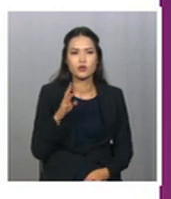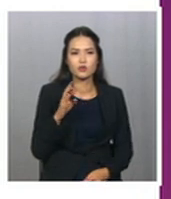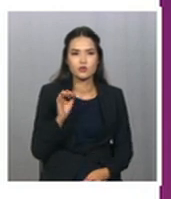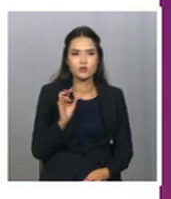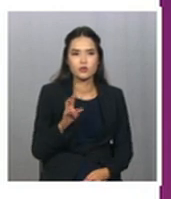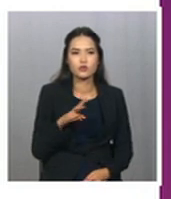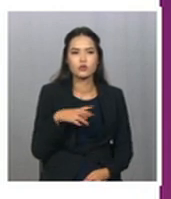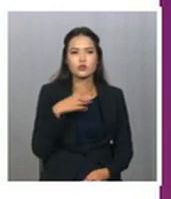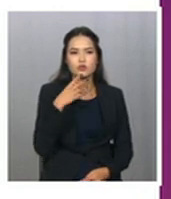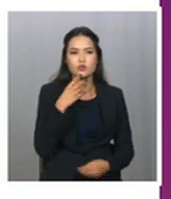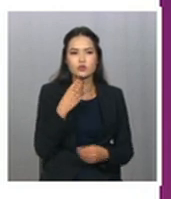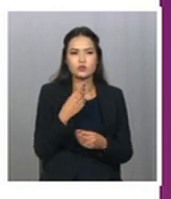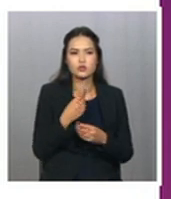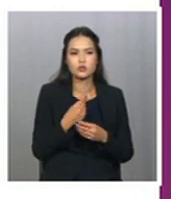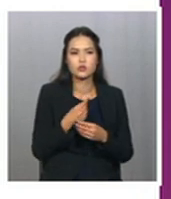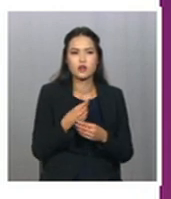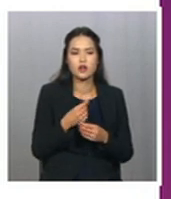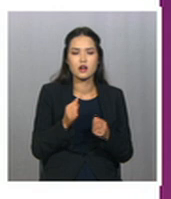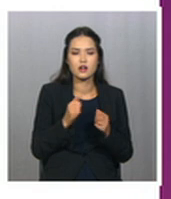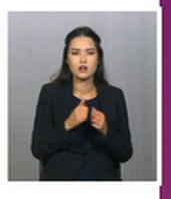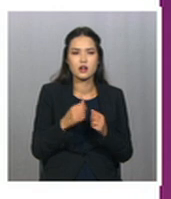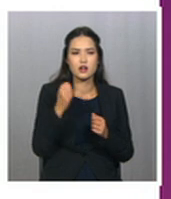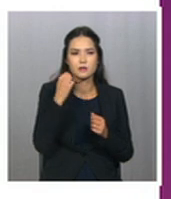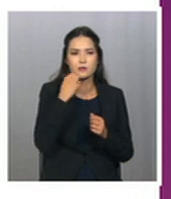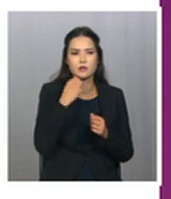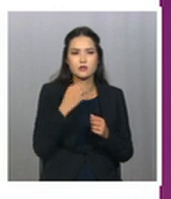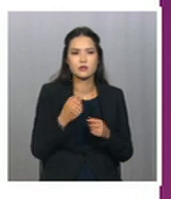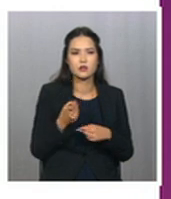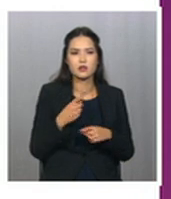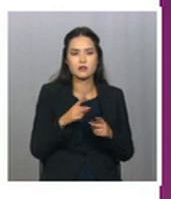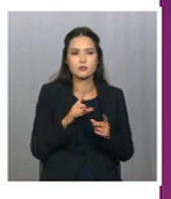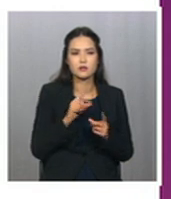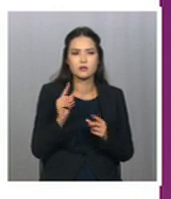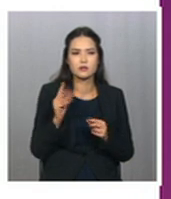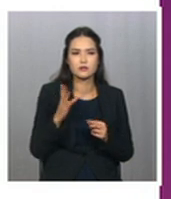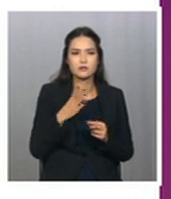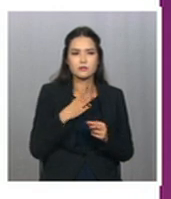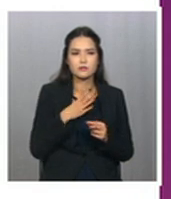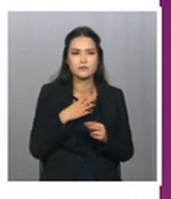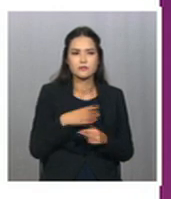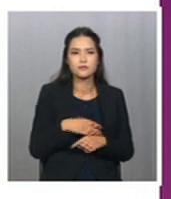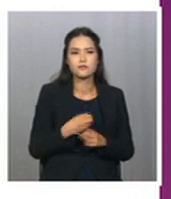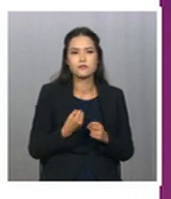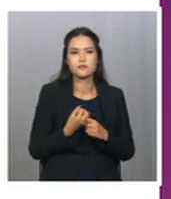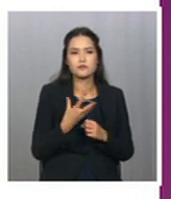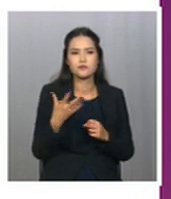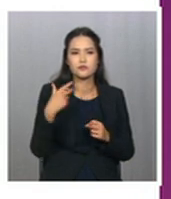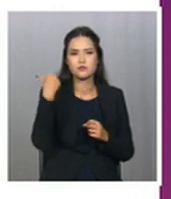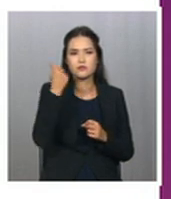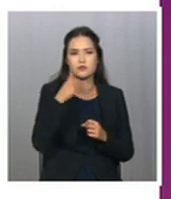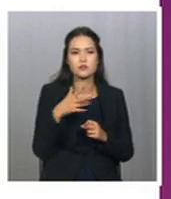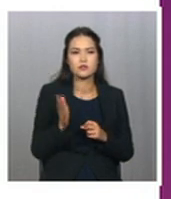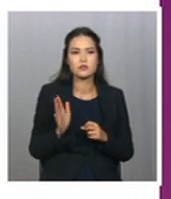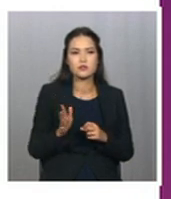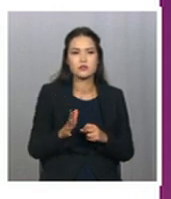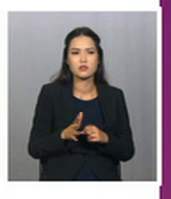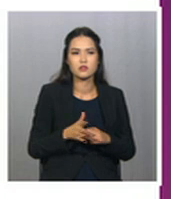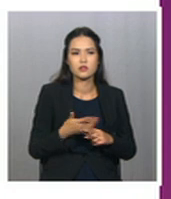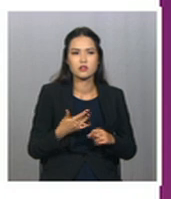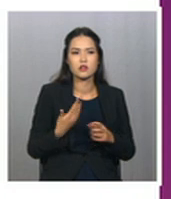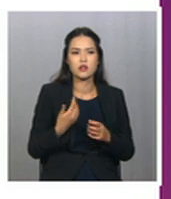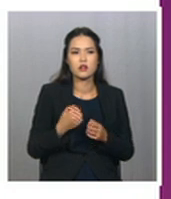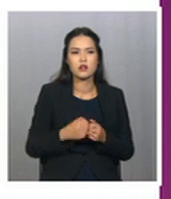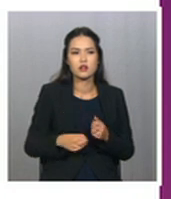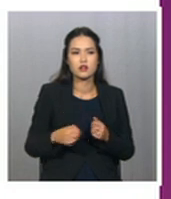сол түні асығыс Мәскеуге аттанып кетеді. Қаншама жылдан кейін ауылын аңсап